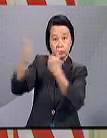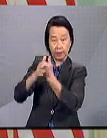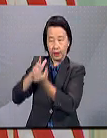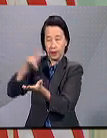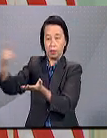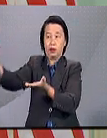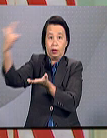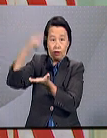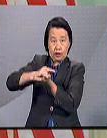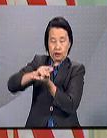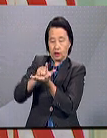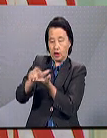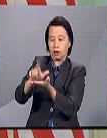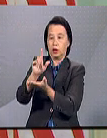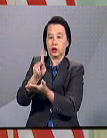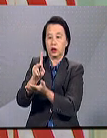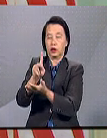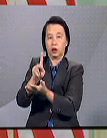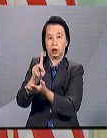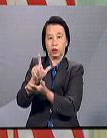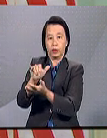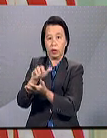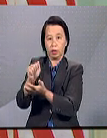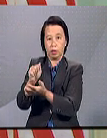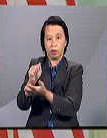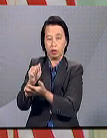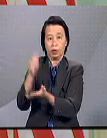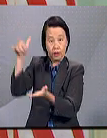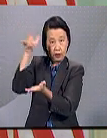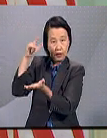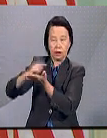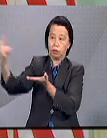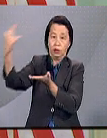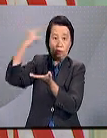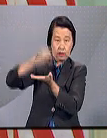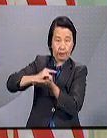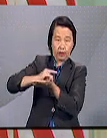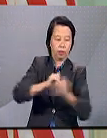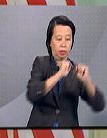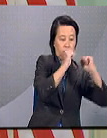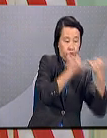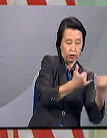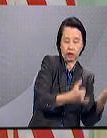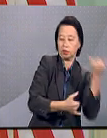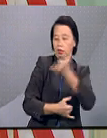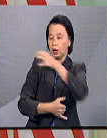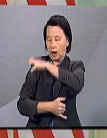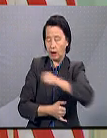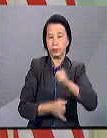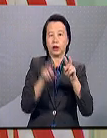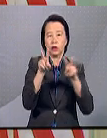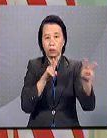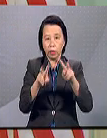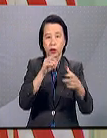airport, mereka diambil oleh syarikat perkapalan tersebut, mungkin menggunakan van